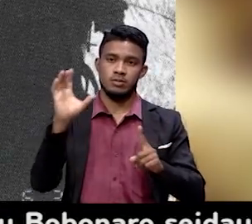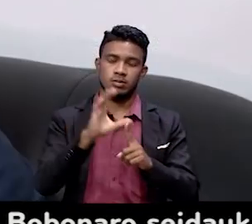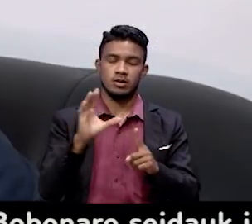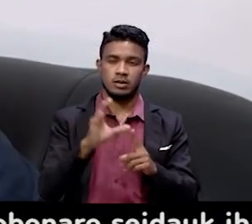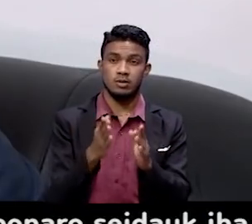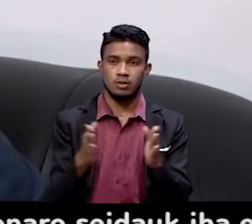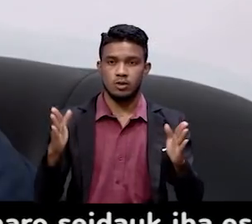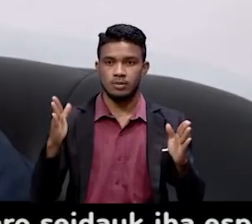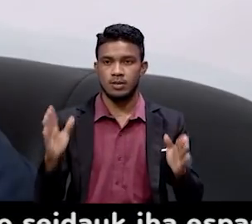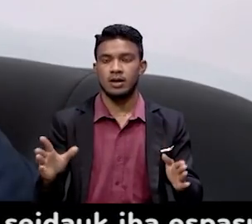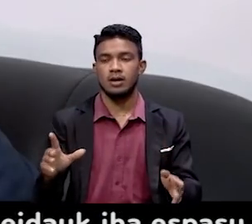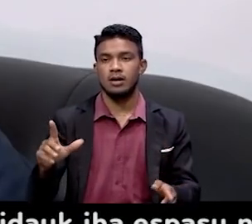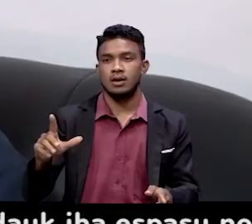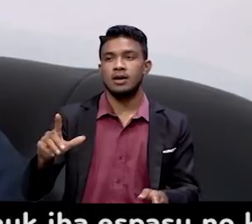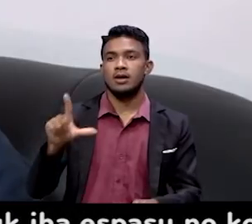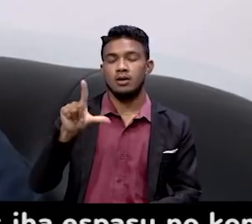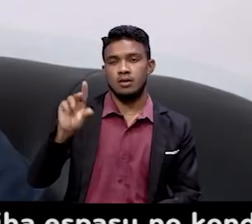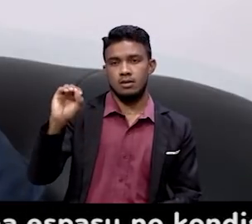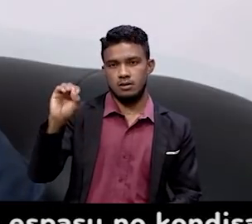Ami senti